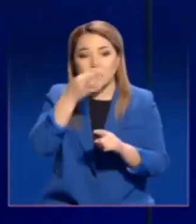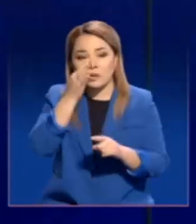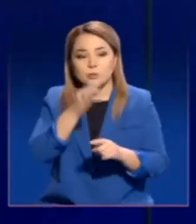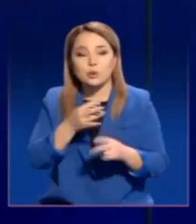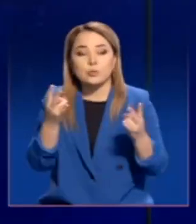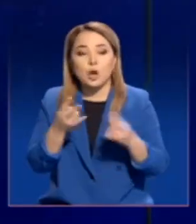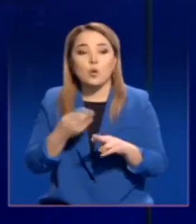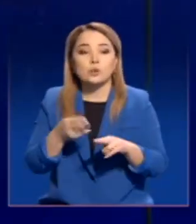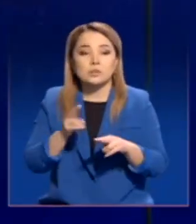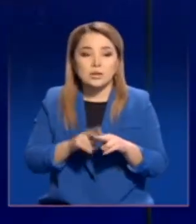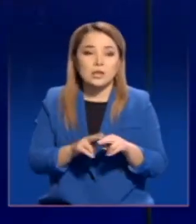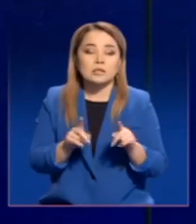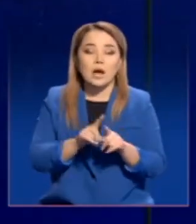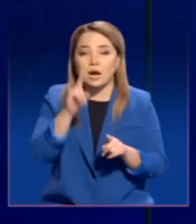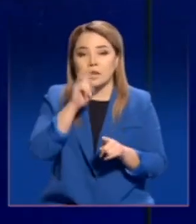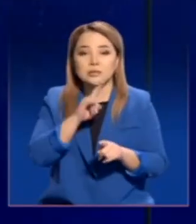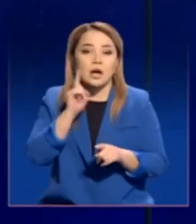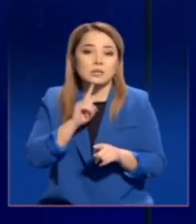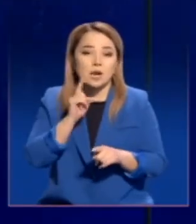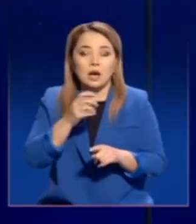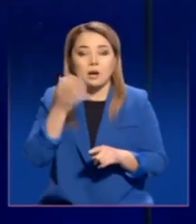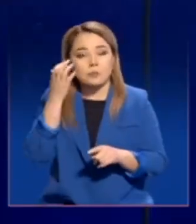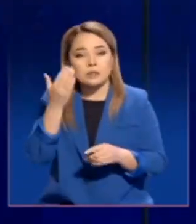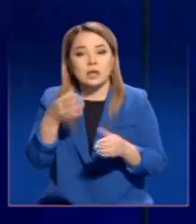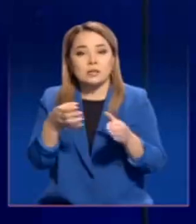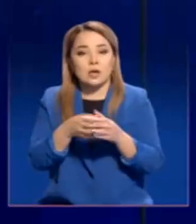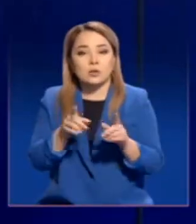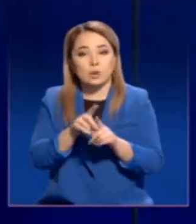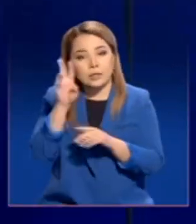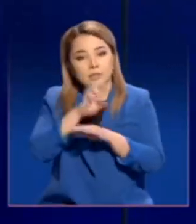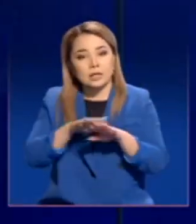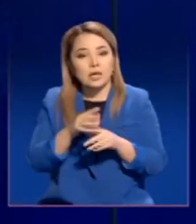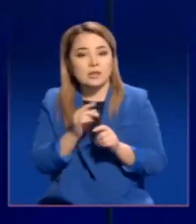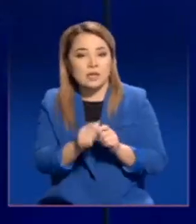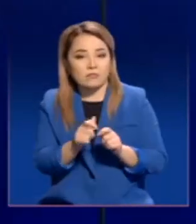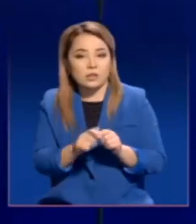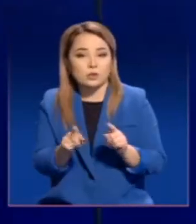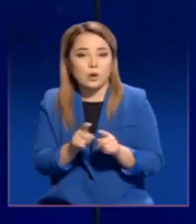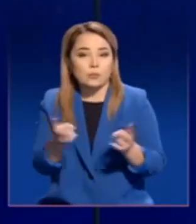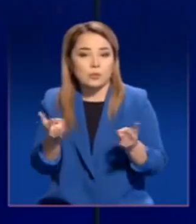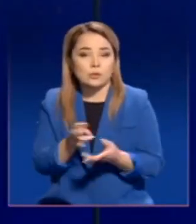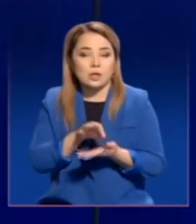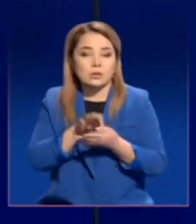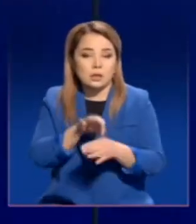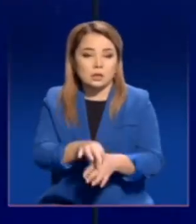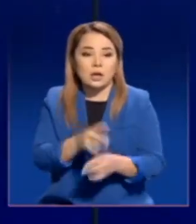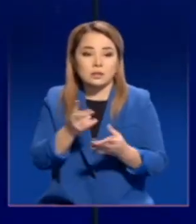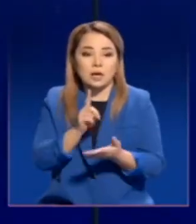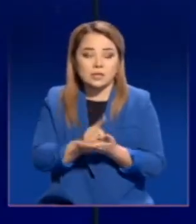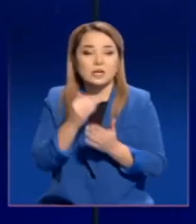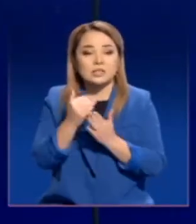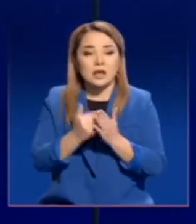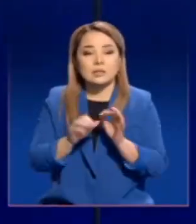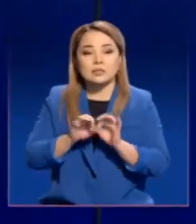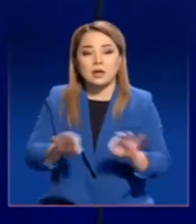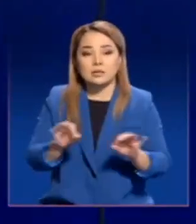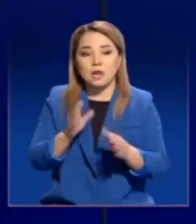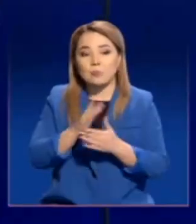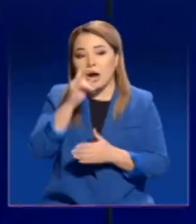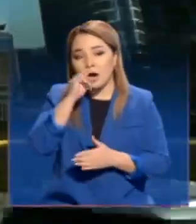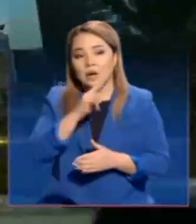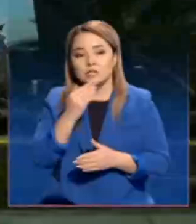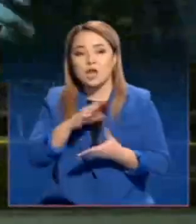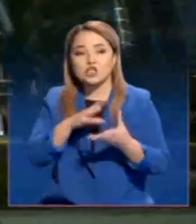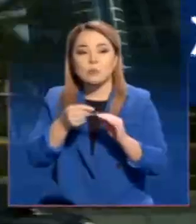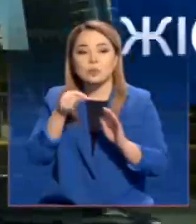керек. Сондықтан Қазақстан әзірге Біріккен Араб әмірліктері сияқты елдердің инвестициясына мұқтаж. Бірақ статистиканы келтірсек,